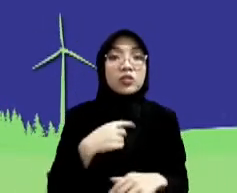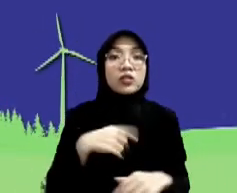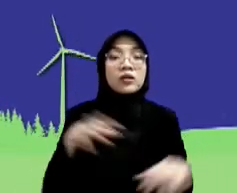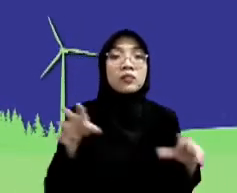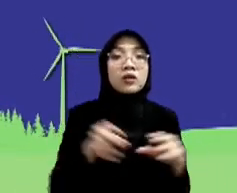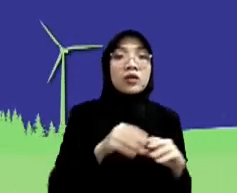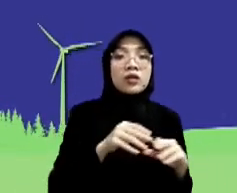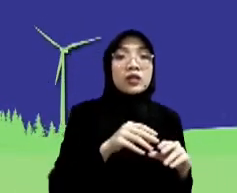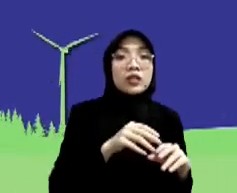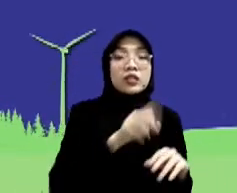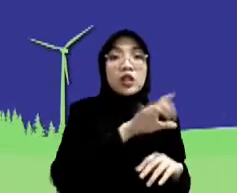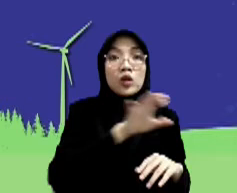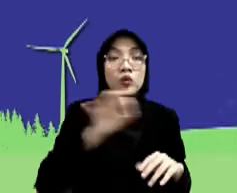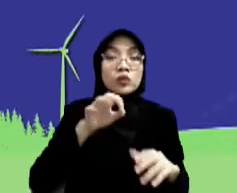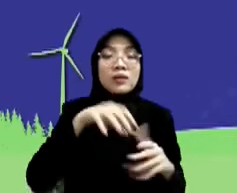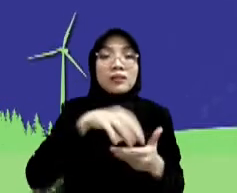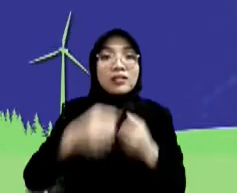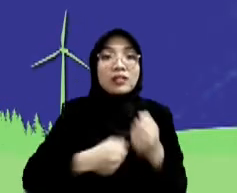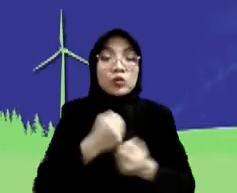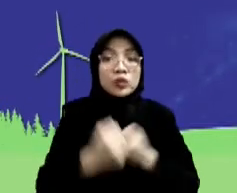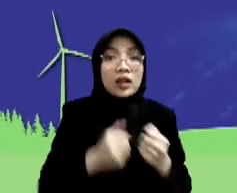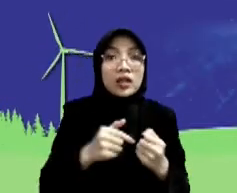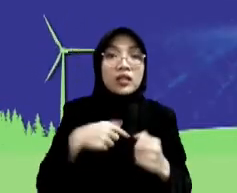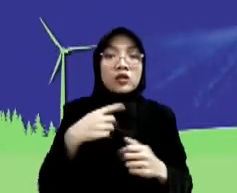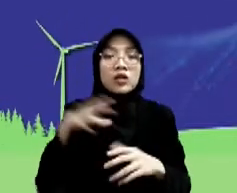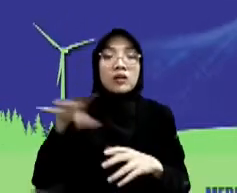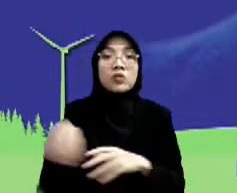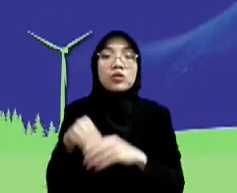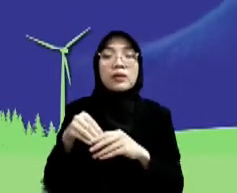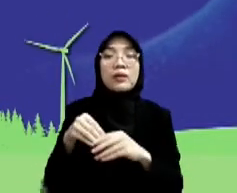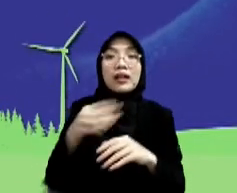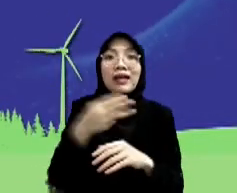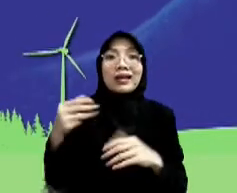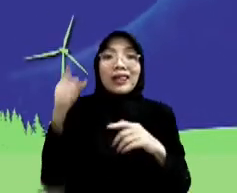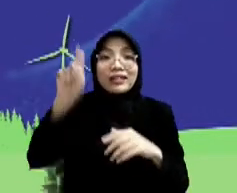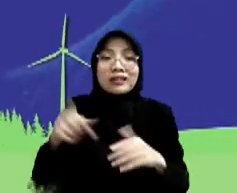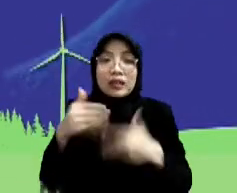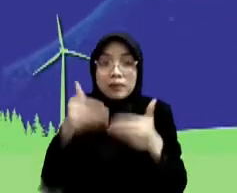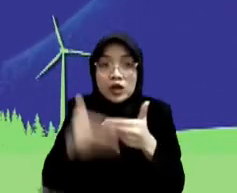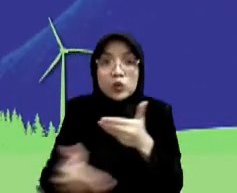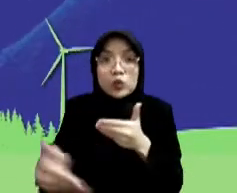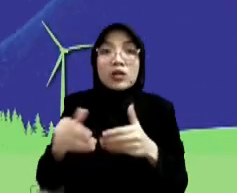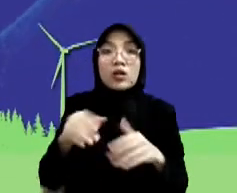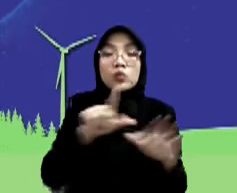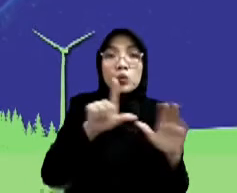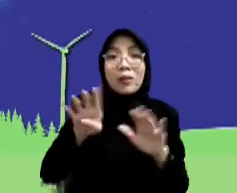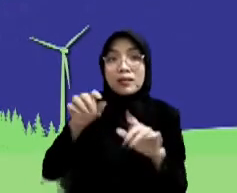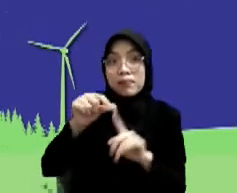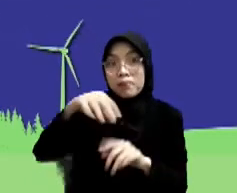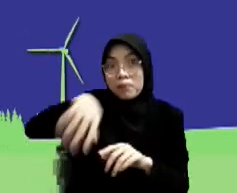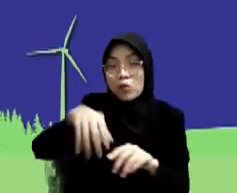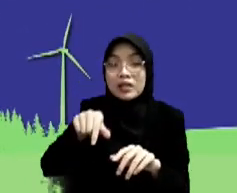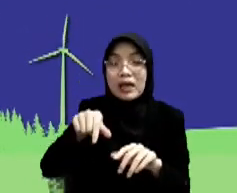Ri apa eh renewable energy ini ren City ini di 74 eh fasilitas kita dan sudah so far kita sudah reaching